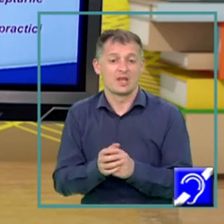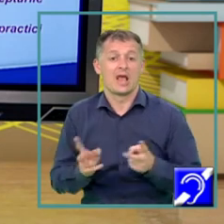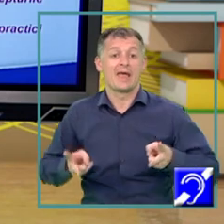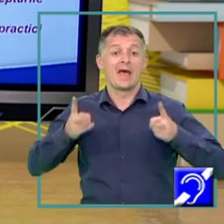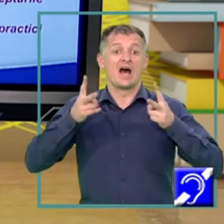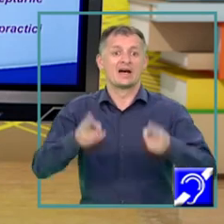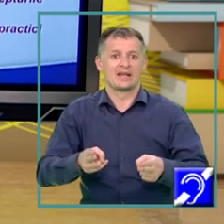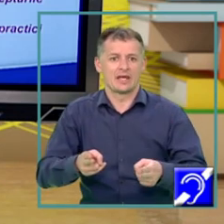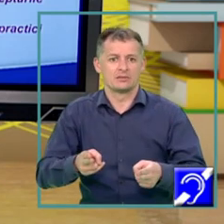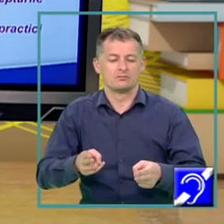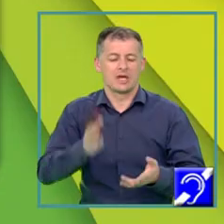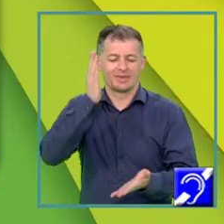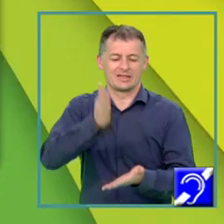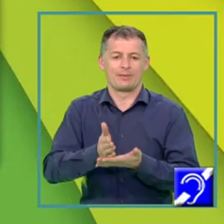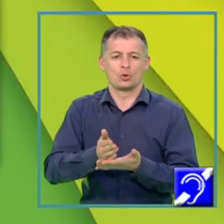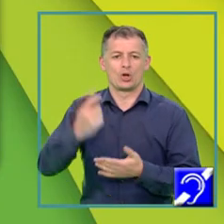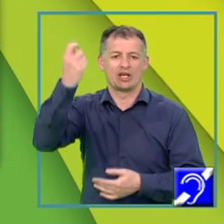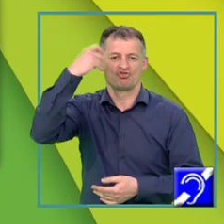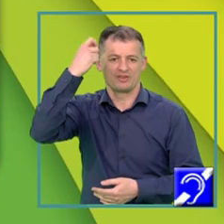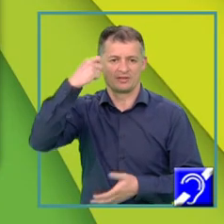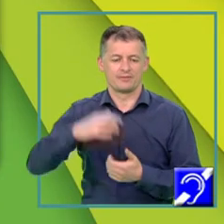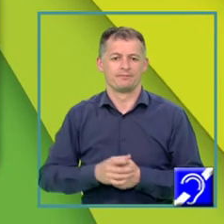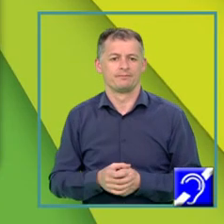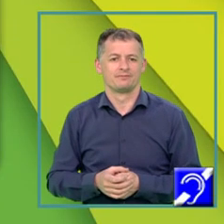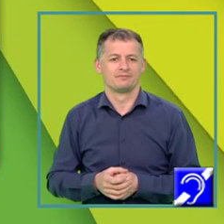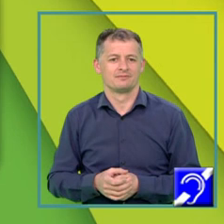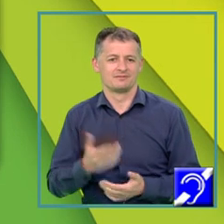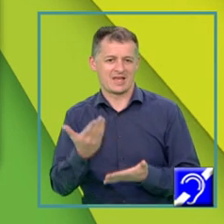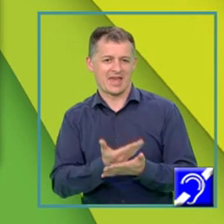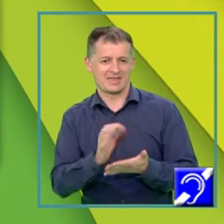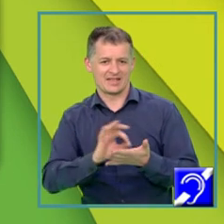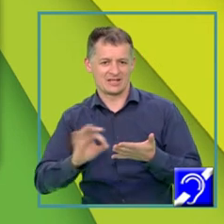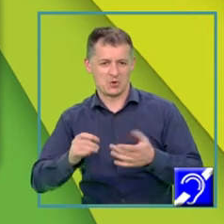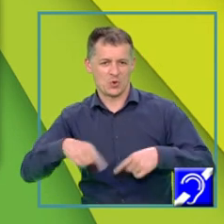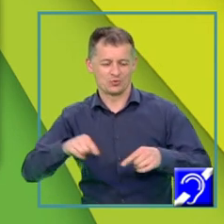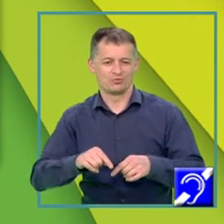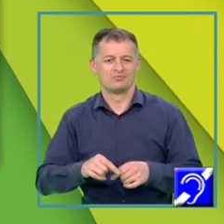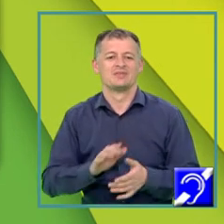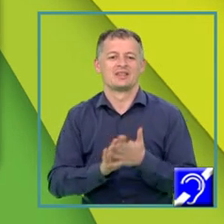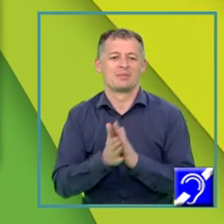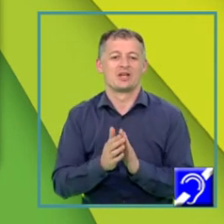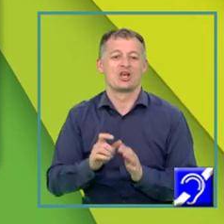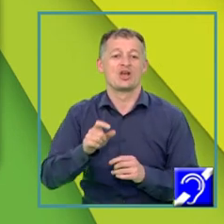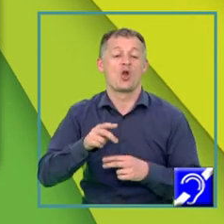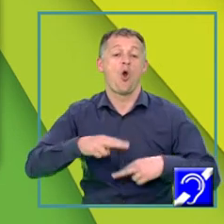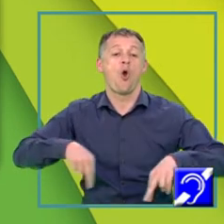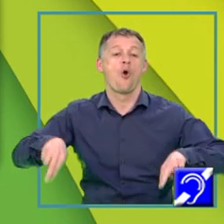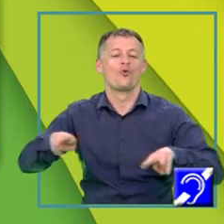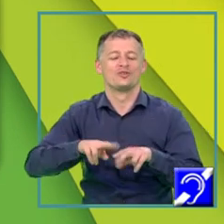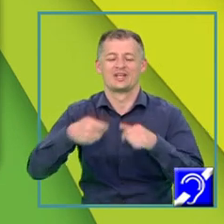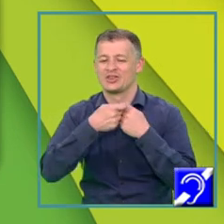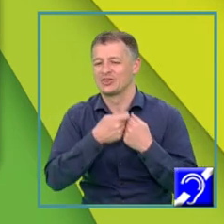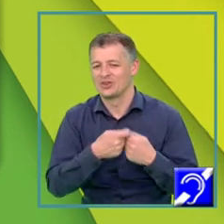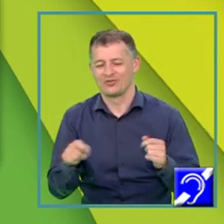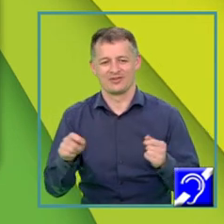Îngrădesc drepturile cetățenești. Și eseul nostru se termină cu o concluzie. Este concluzia întregului eseu,